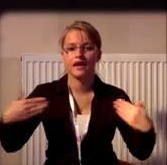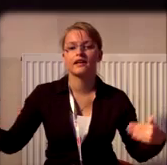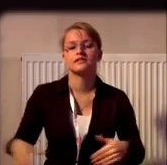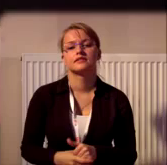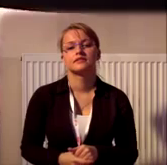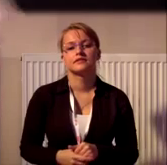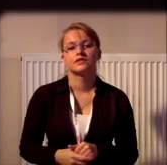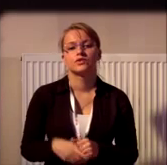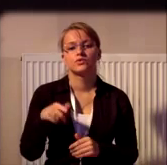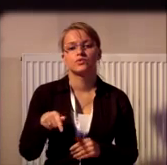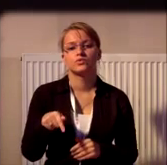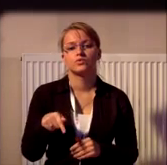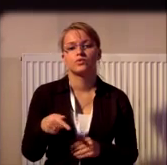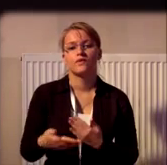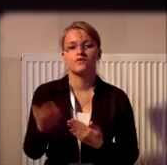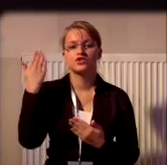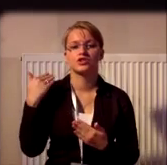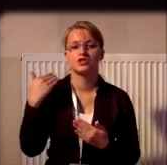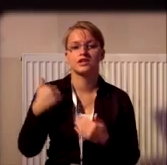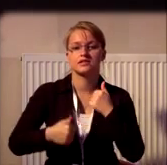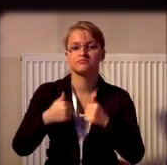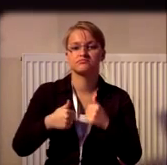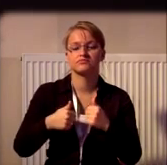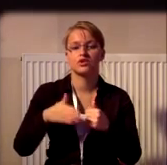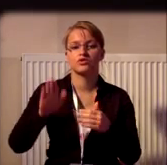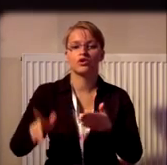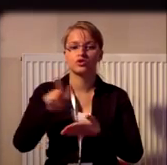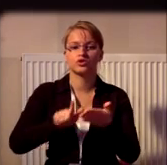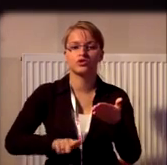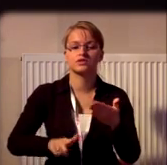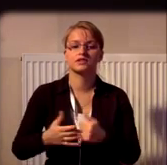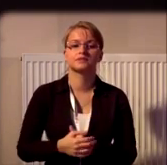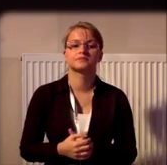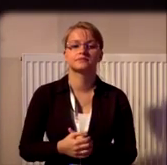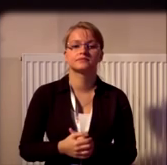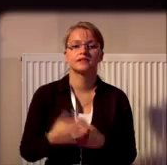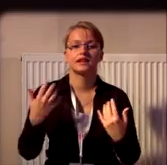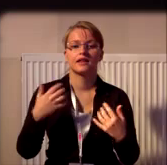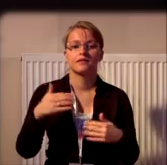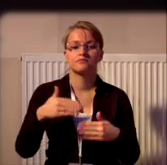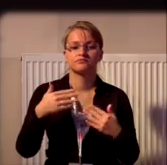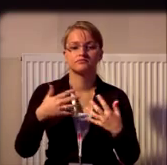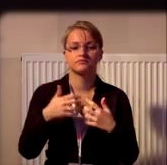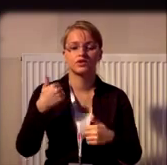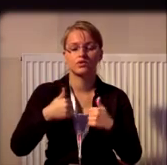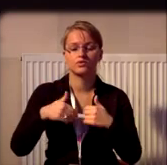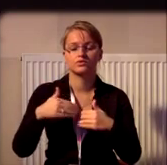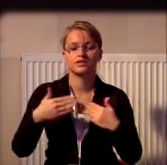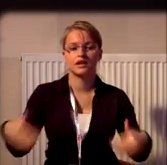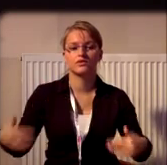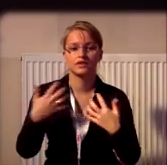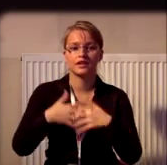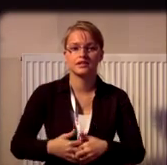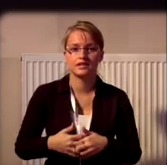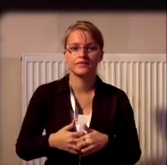naszych uczniów. Wcześniejszy przegląd dolnośląski, przegląd teatrów integracyjnych. Jedna z ostatnich też etiud,